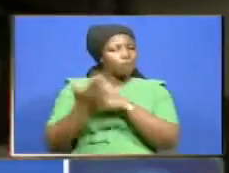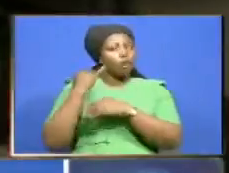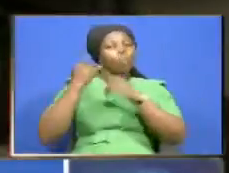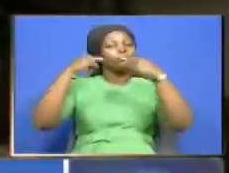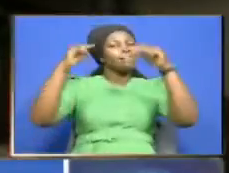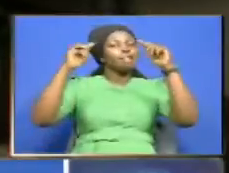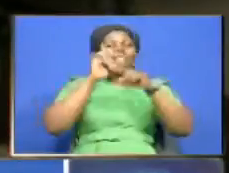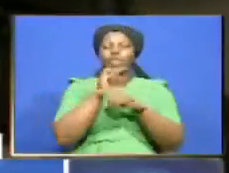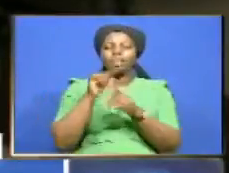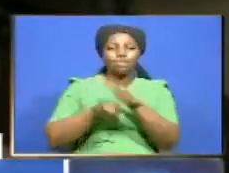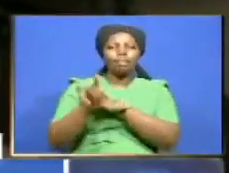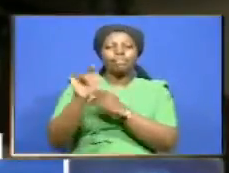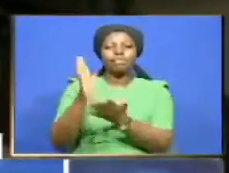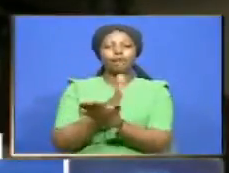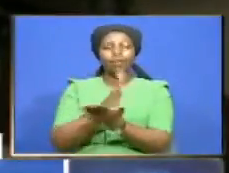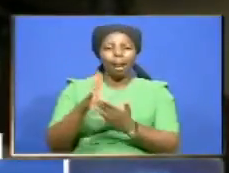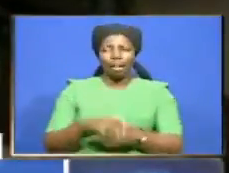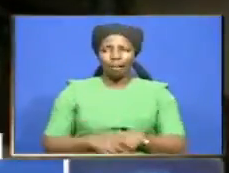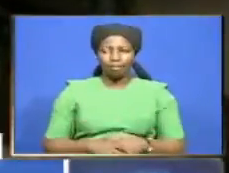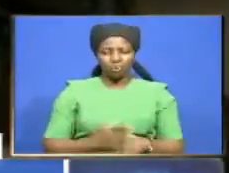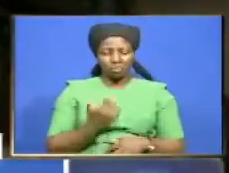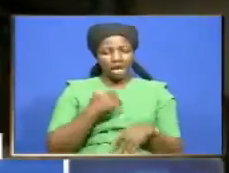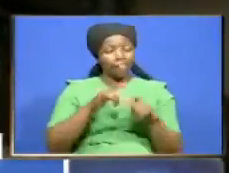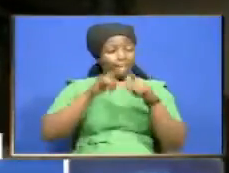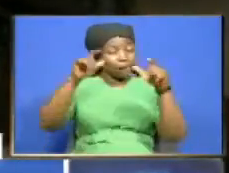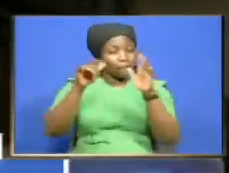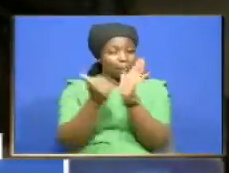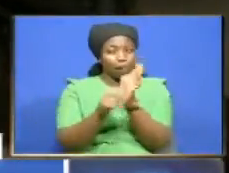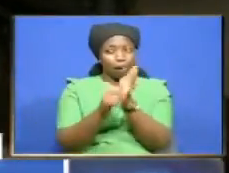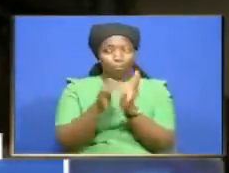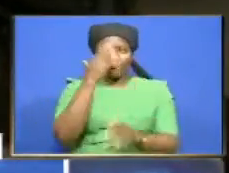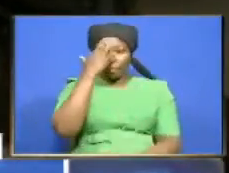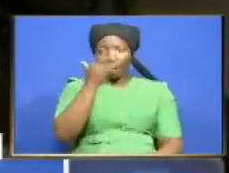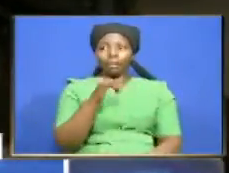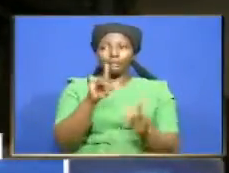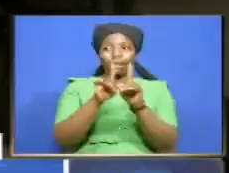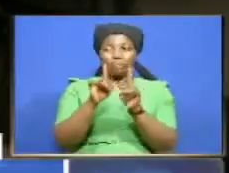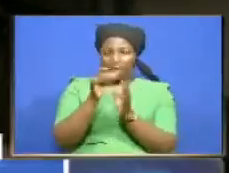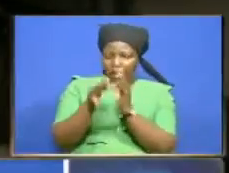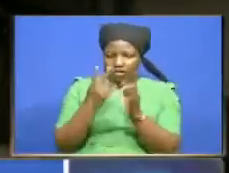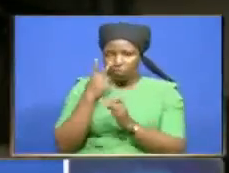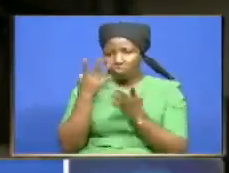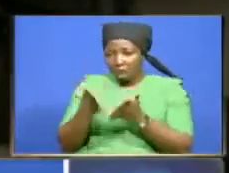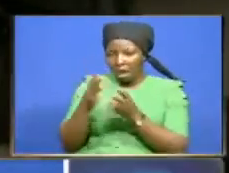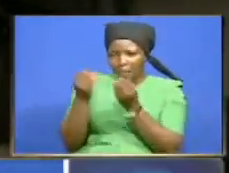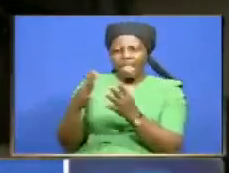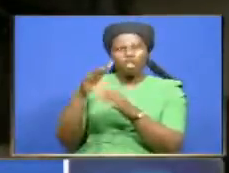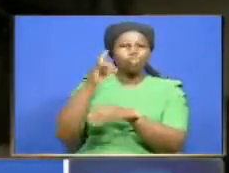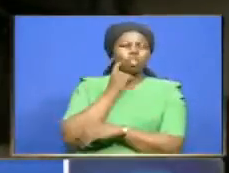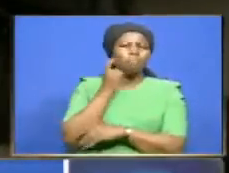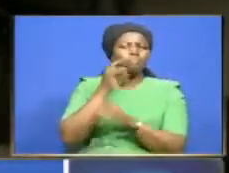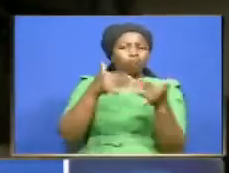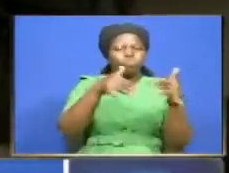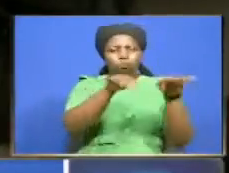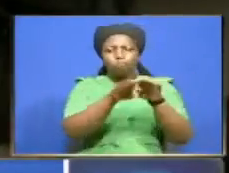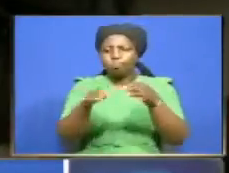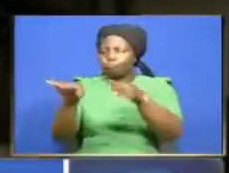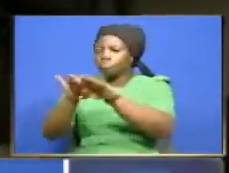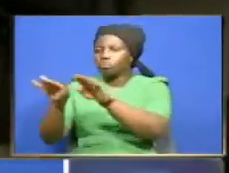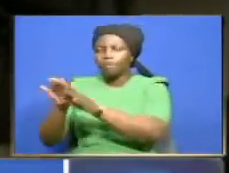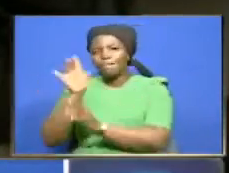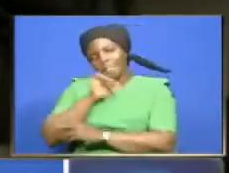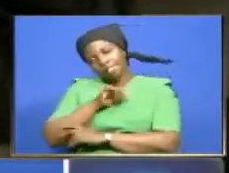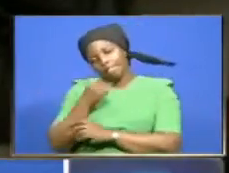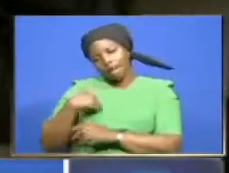hiyo. Tuna shida kubwa kabisa kwa sababu hata hivi ukiangalia duka nyingi zimefungwa. Sisi